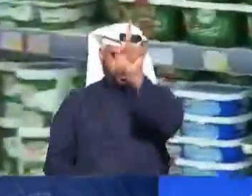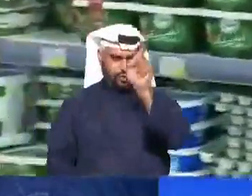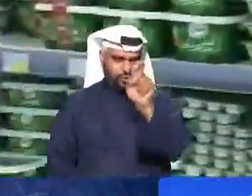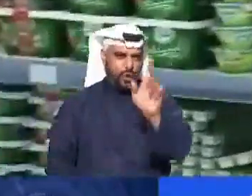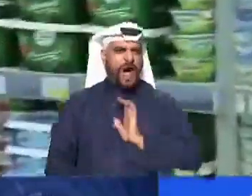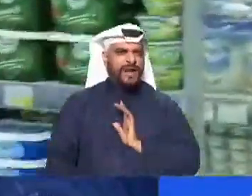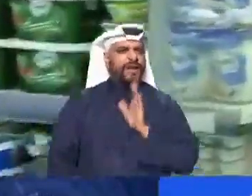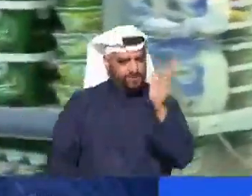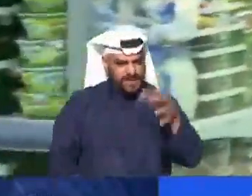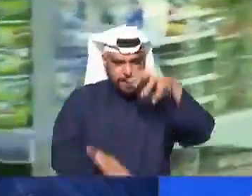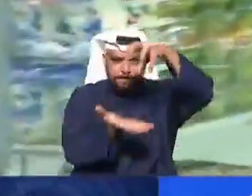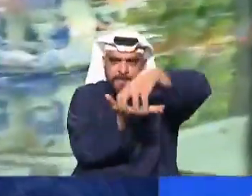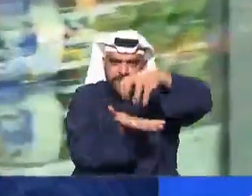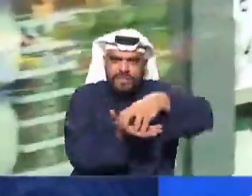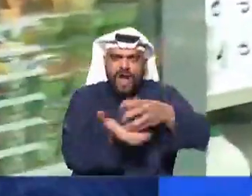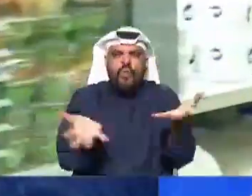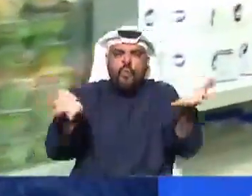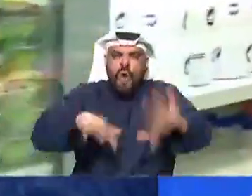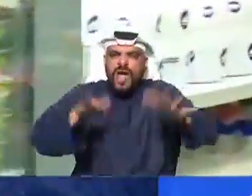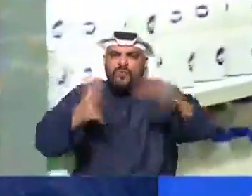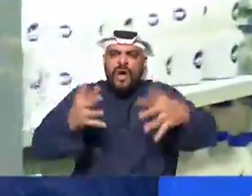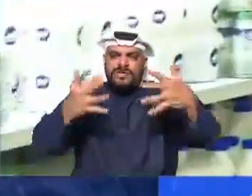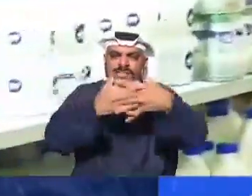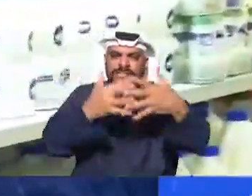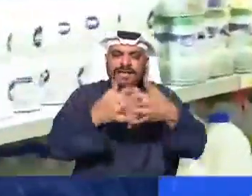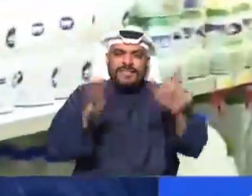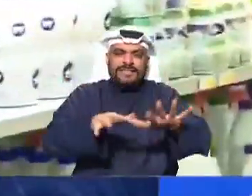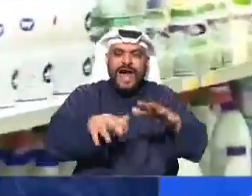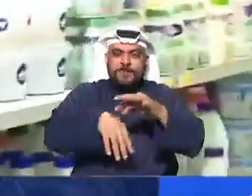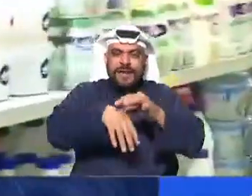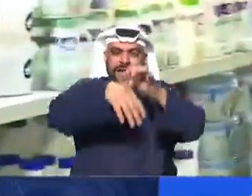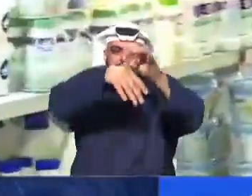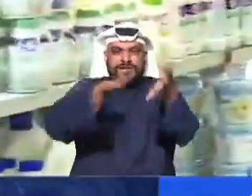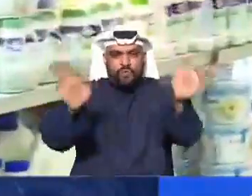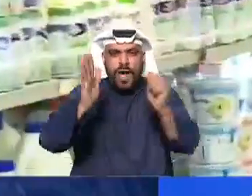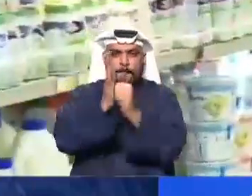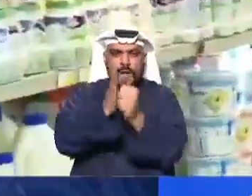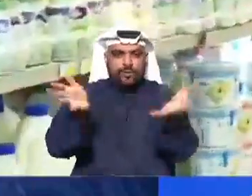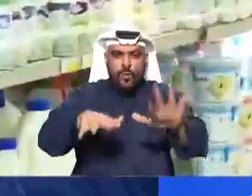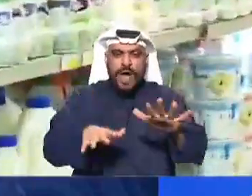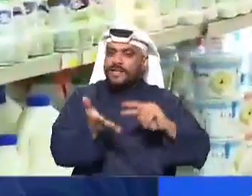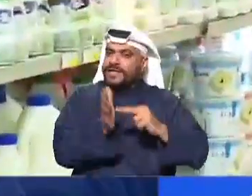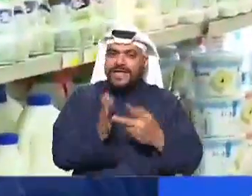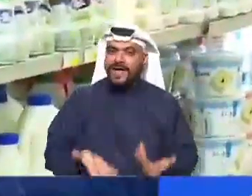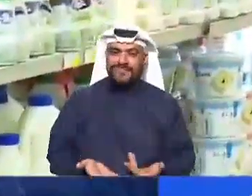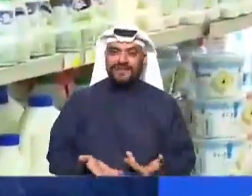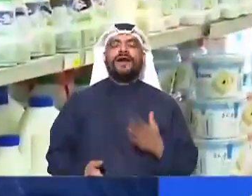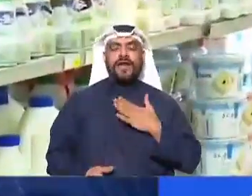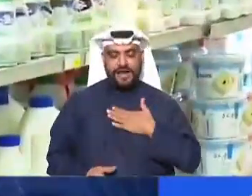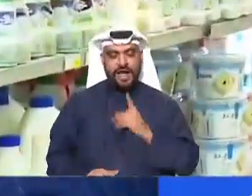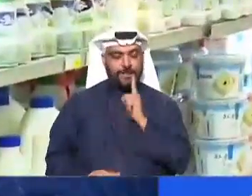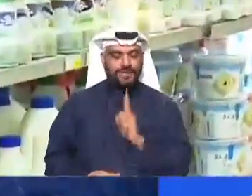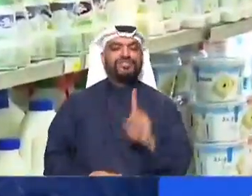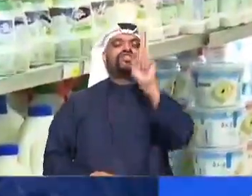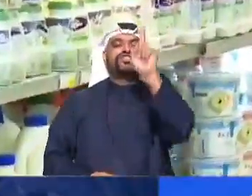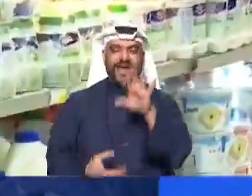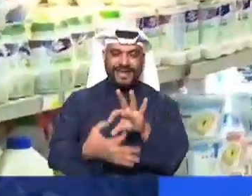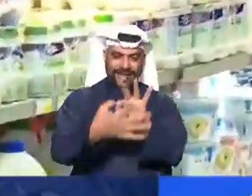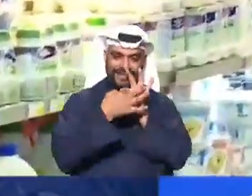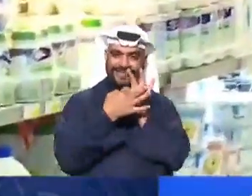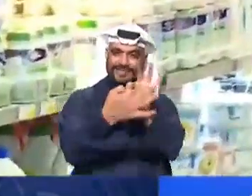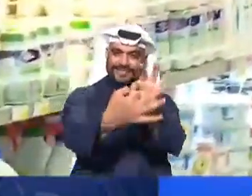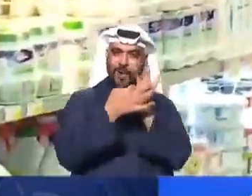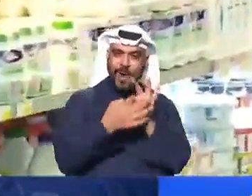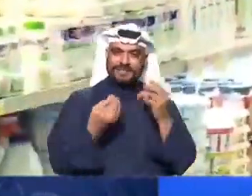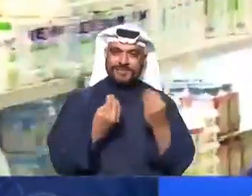بخدمة التوصيل أو ستعتمد البركود من وزارة التجارة؟ لله الحمد في تنسيق مع اتحاد الجمعيات، في التعاون